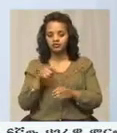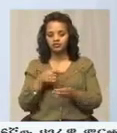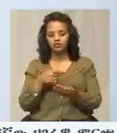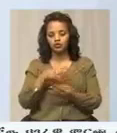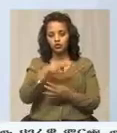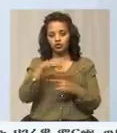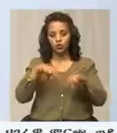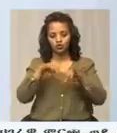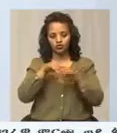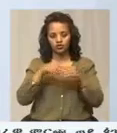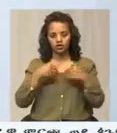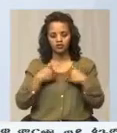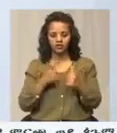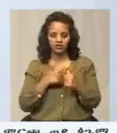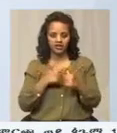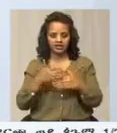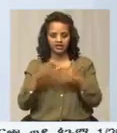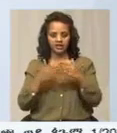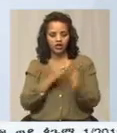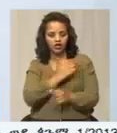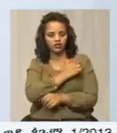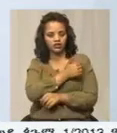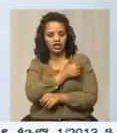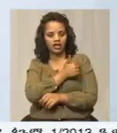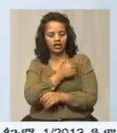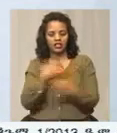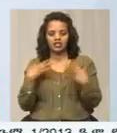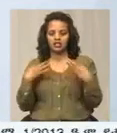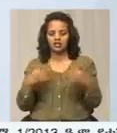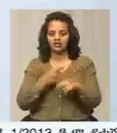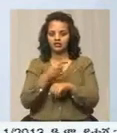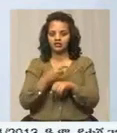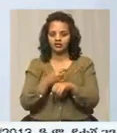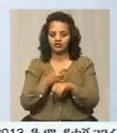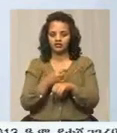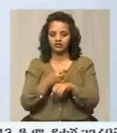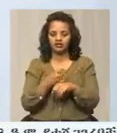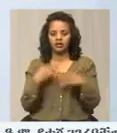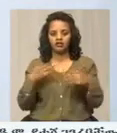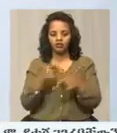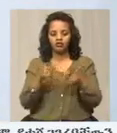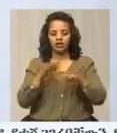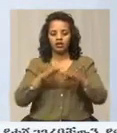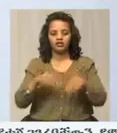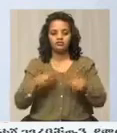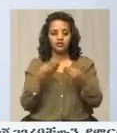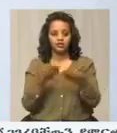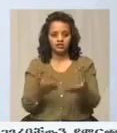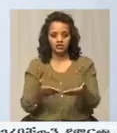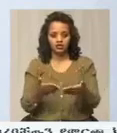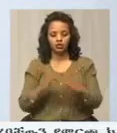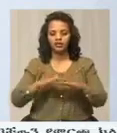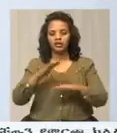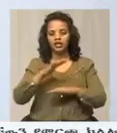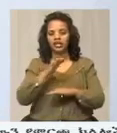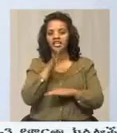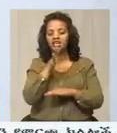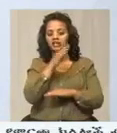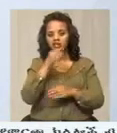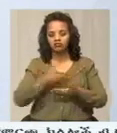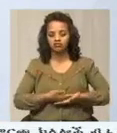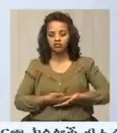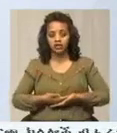ውስጥ ያሉ የመጀመሪያ ደረጃ ሆስፒታሎች፣ ጤና ጣቢያዎችና ጤና ኬላዎች ላይ የሚሰጠውን በተለይ የእናቶችና የጨቅላ